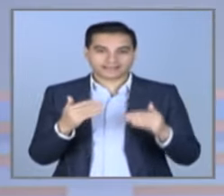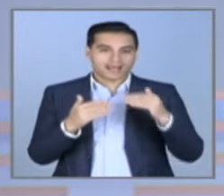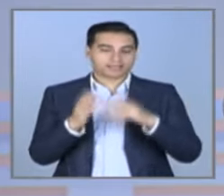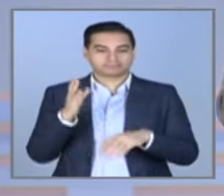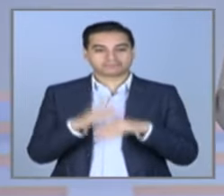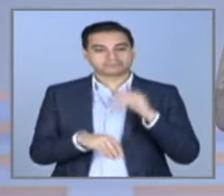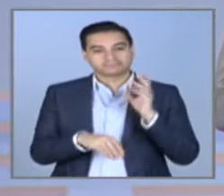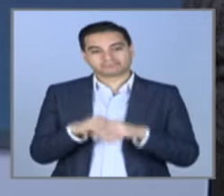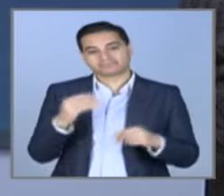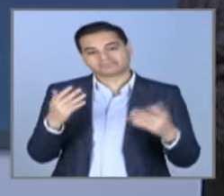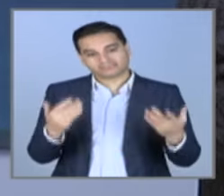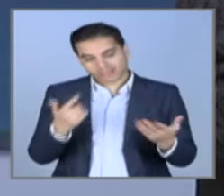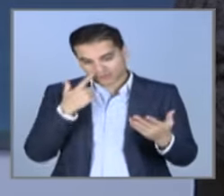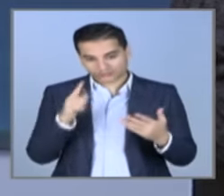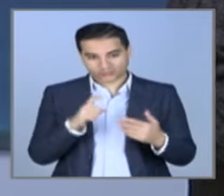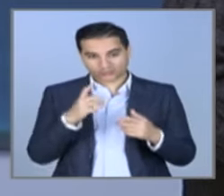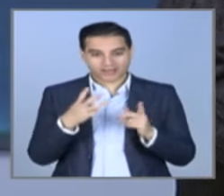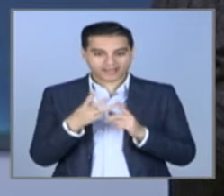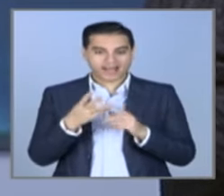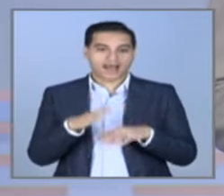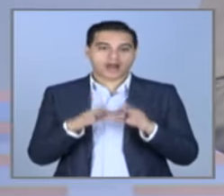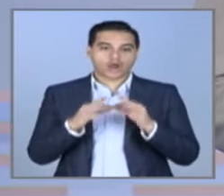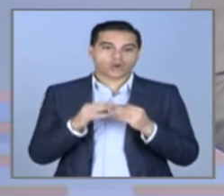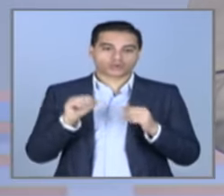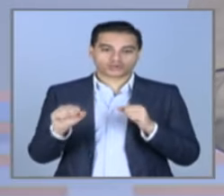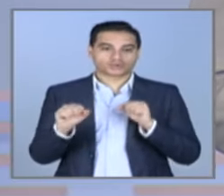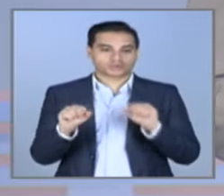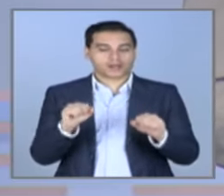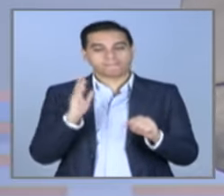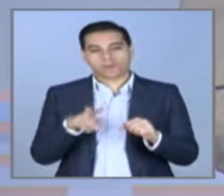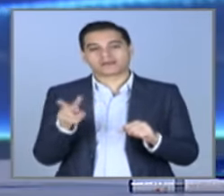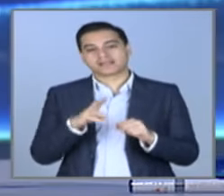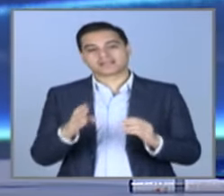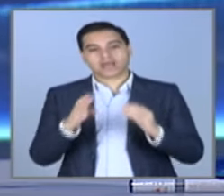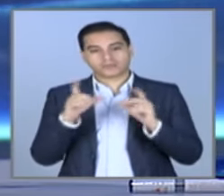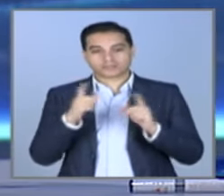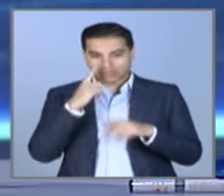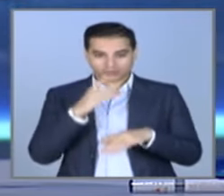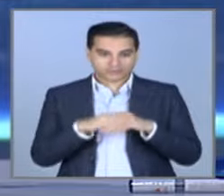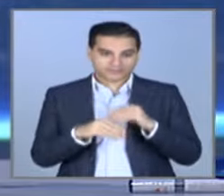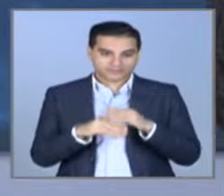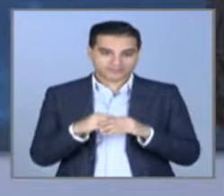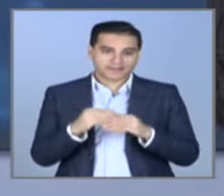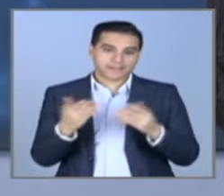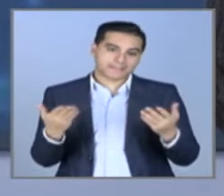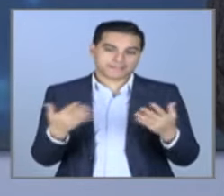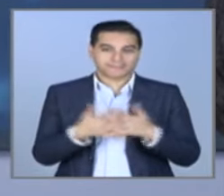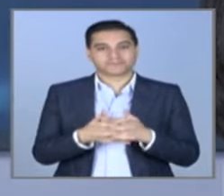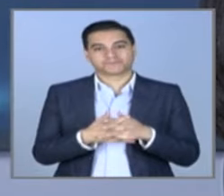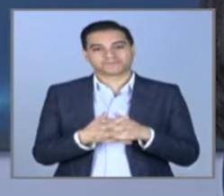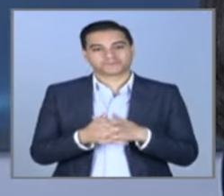الثالث. ليه؟ لان السؤال اللي جاي سؤال عائلي، يعني انتوا الاثنين ممكن تجاوبوا صح وانتوا الاثنين ممكن تجاوبوا